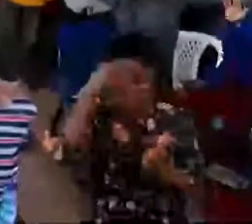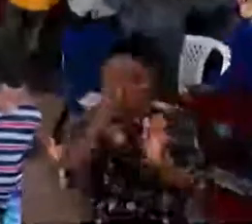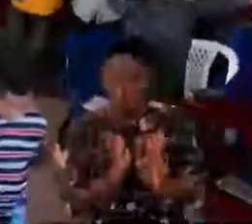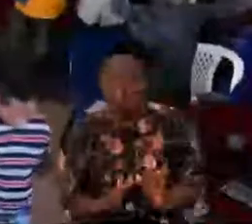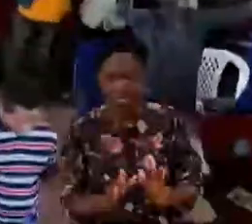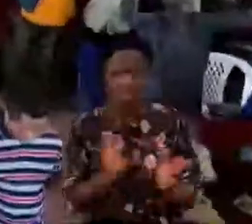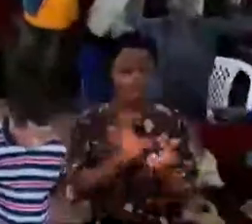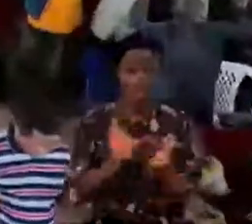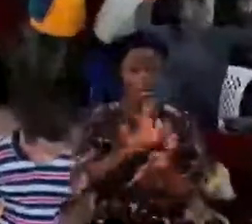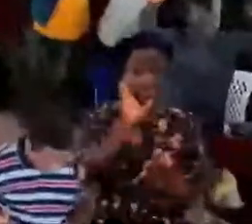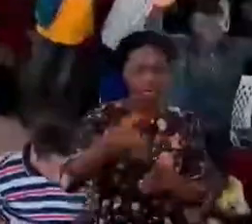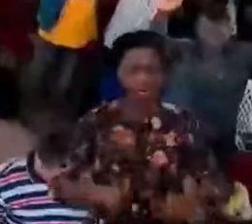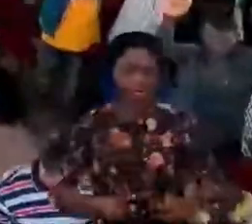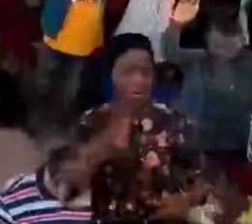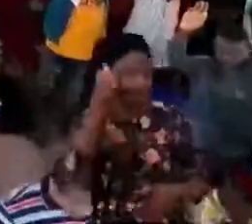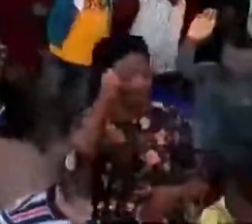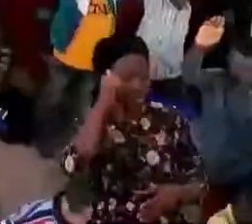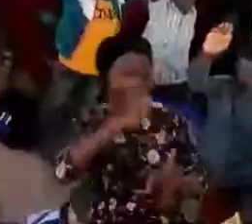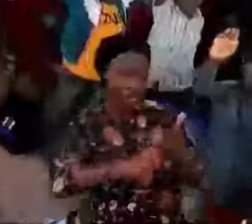nom de Jésus.